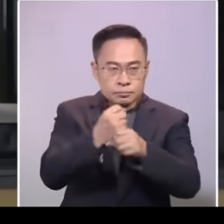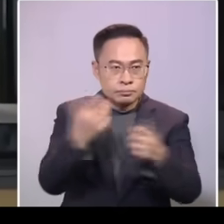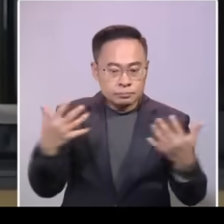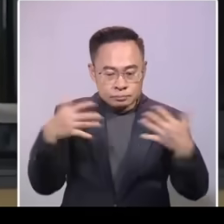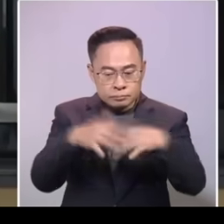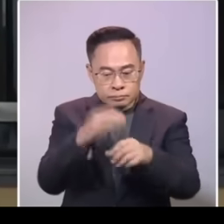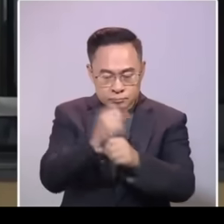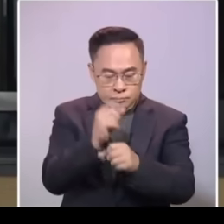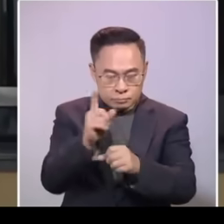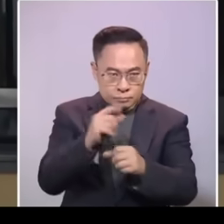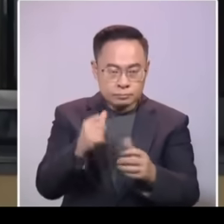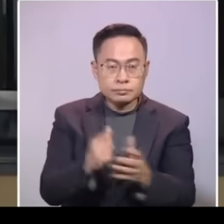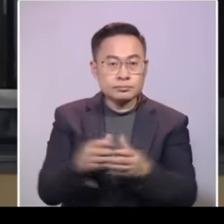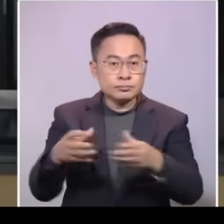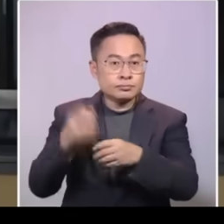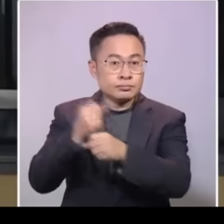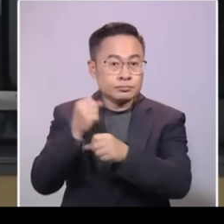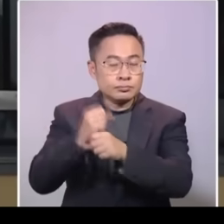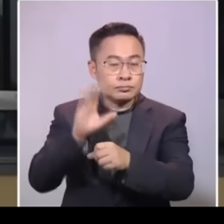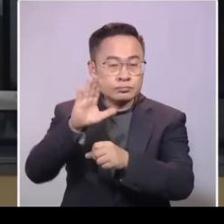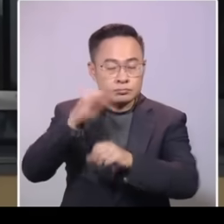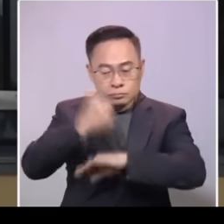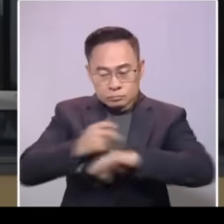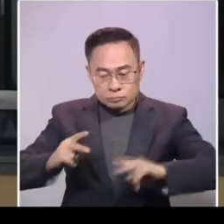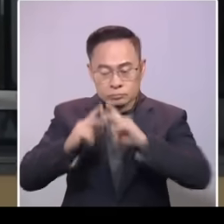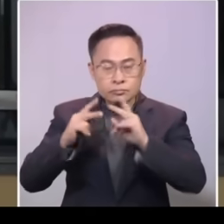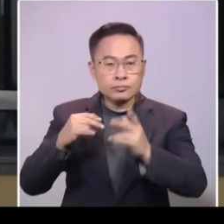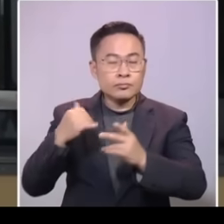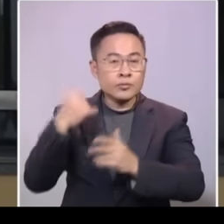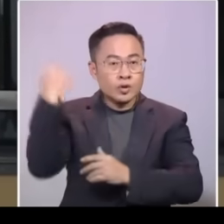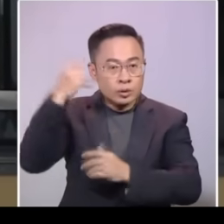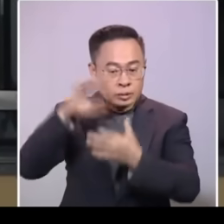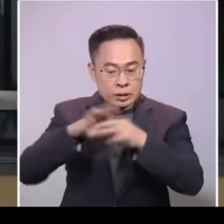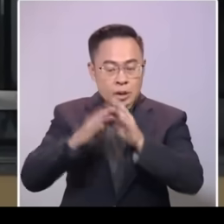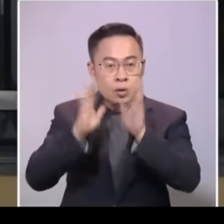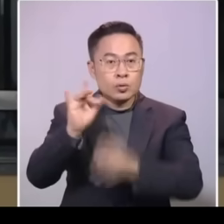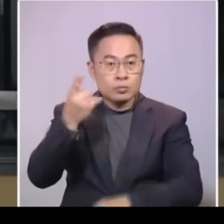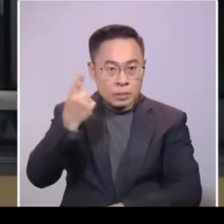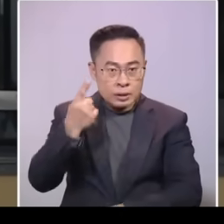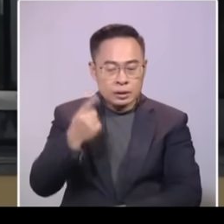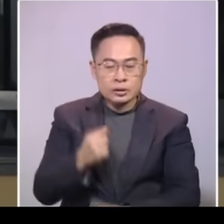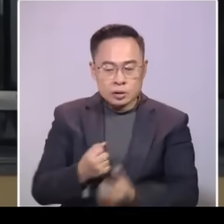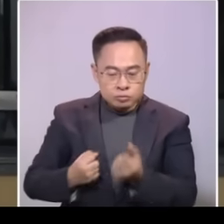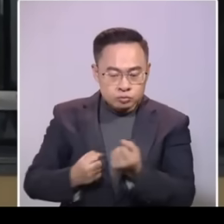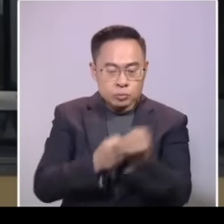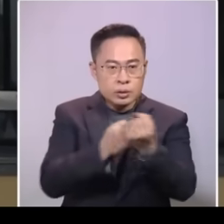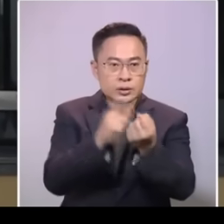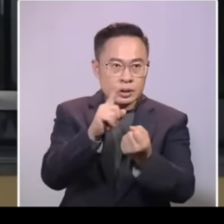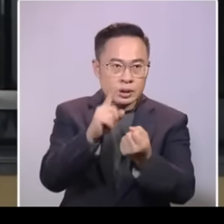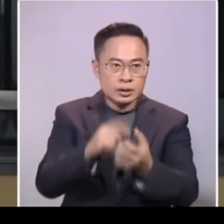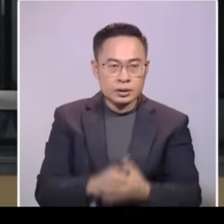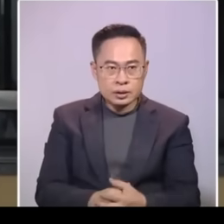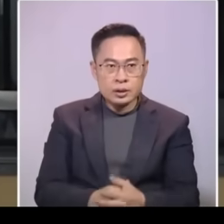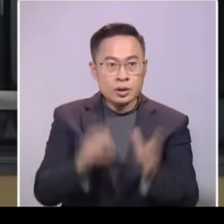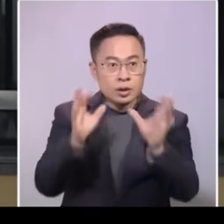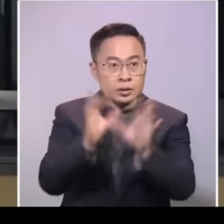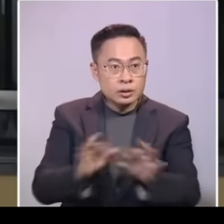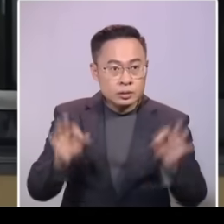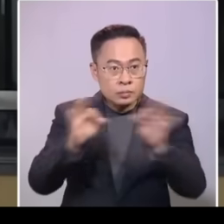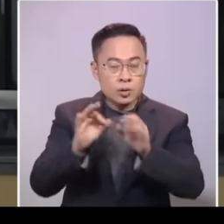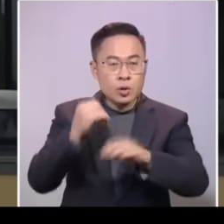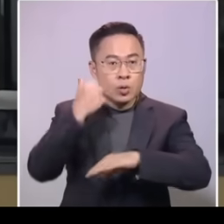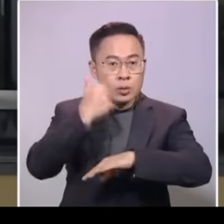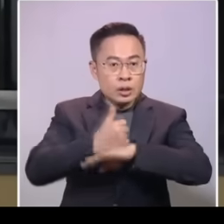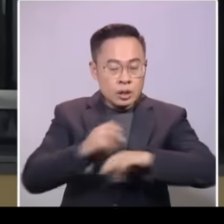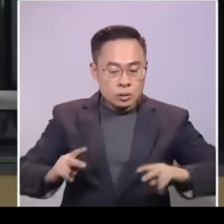มีศักยภาพมีความสามารถขนาดไหนที่จะผลักดันงานด้านการท่องเที่ยวเดินต่อไปแล้วก็ยังพูดถึงตำแหน่งของรัฐมนตรี